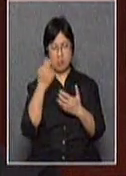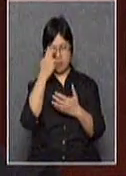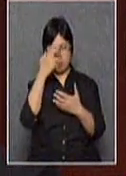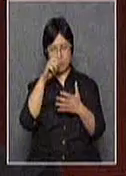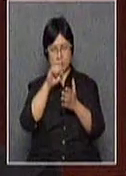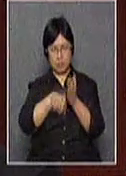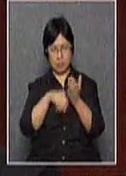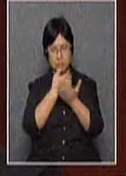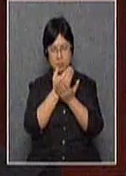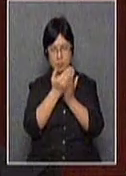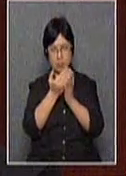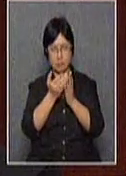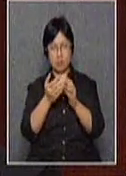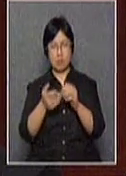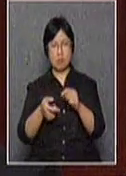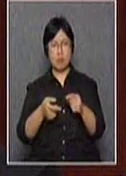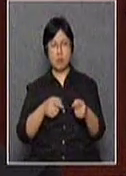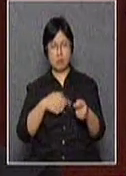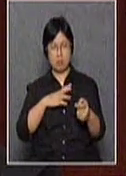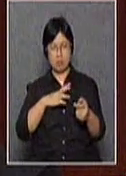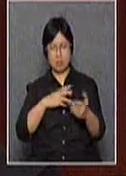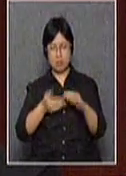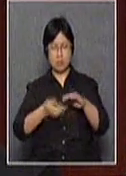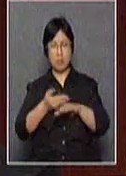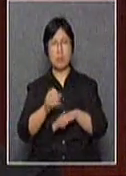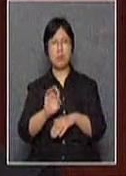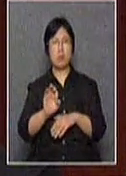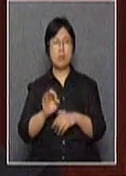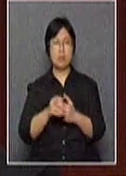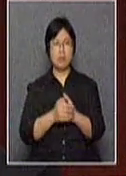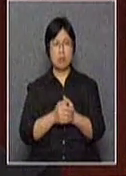各項呢，就不會再出現這個重複的問題的。